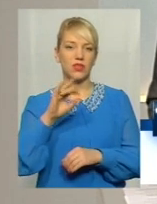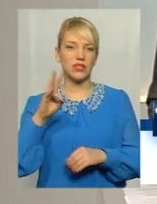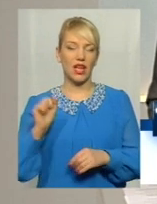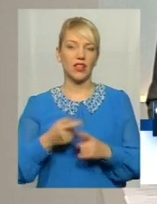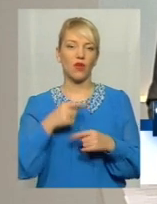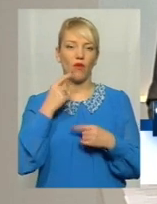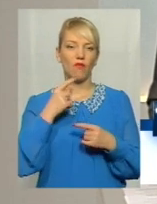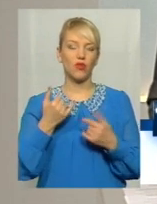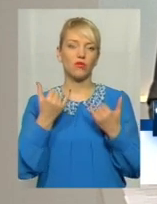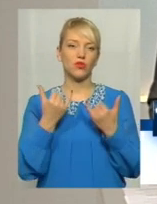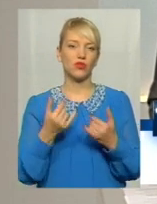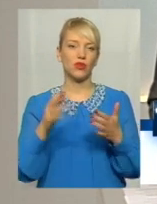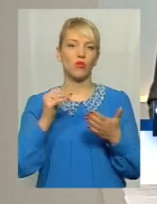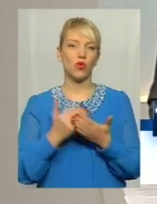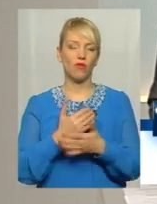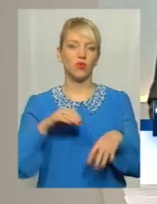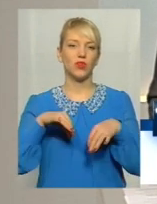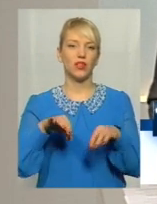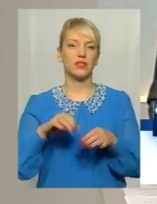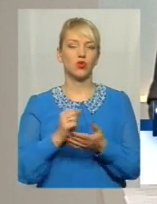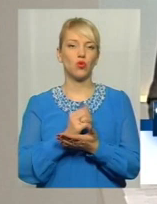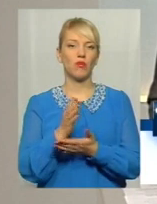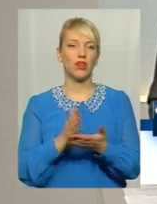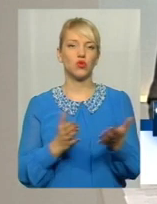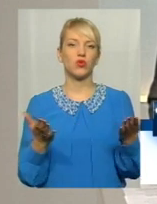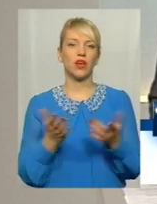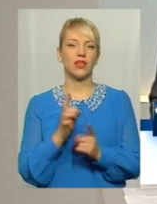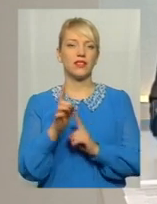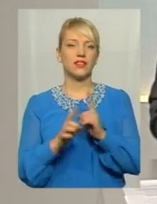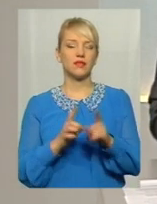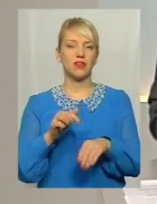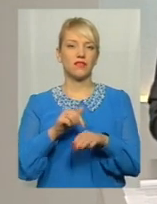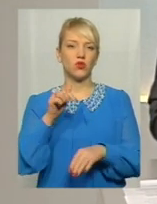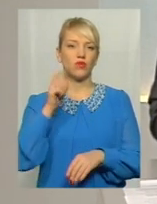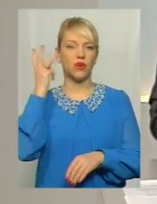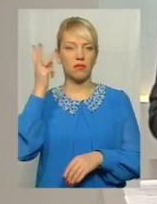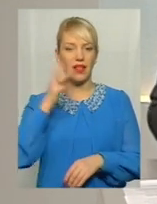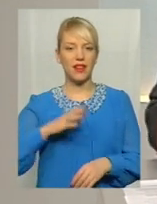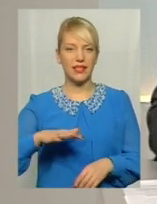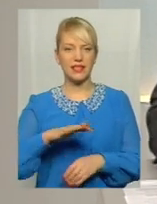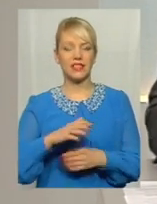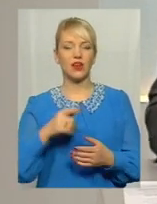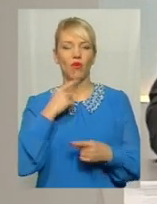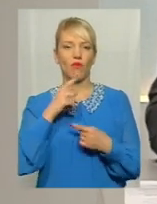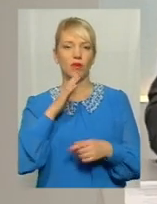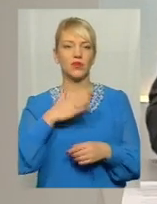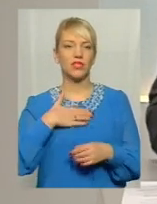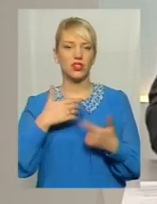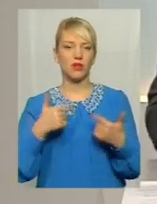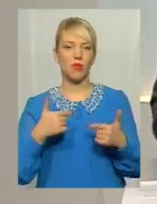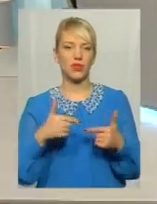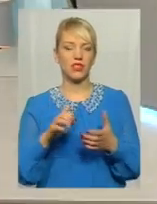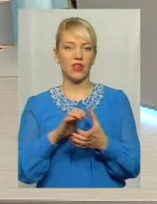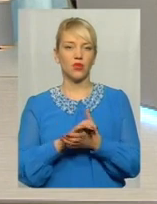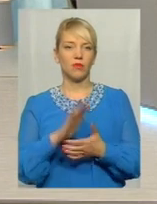А говоримо ми сьогодні про нову транспортну мережу. Які зміни відчув Хмельницький? Говоримо ми сьогодні з нашими гостями. Отож, знайомтесь.